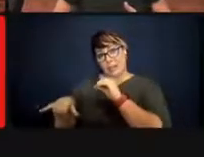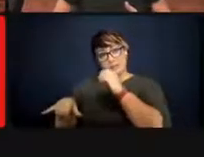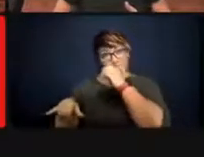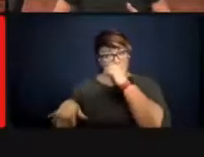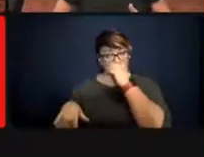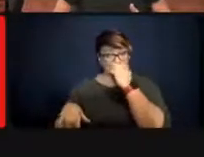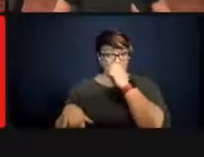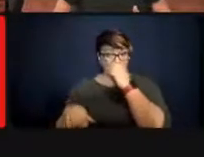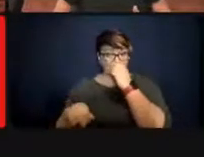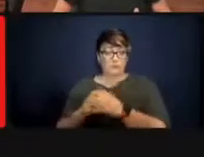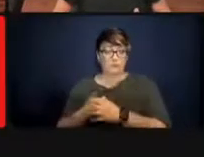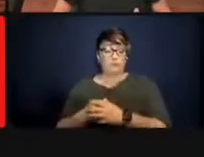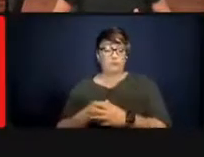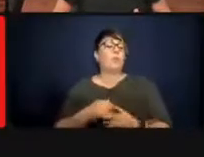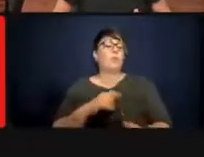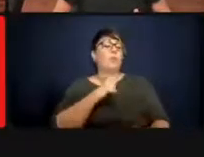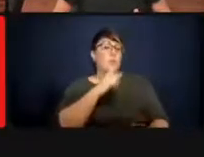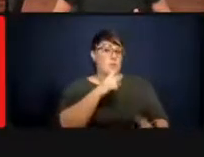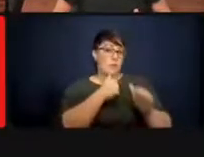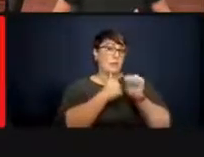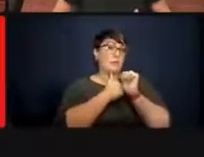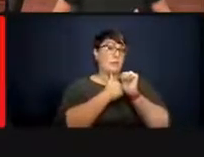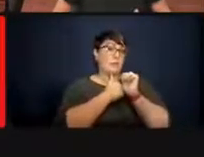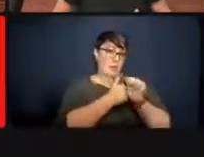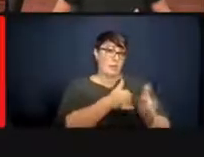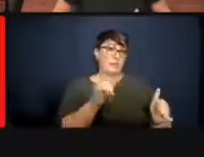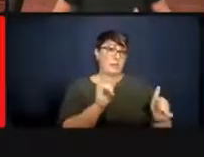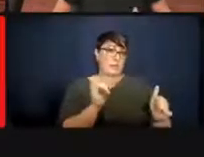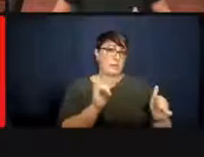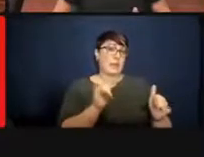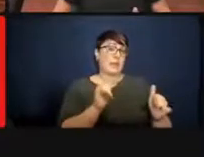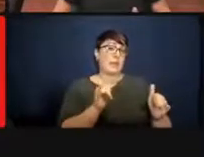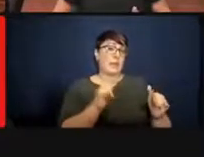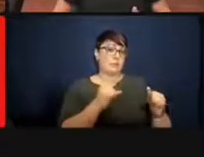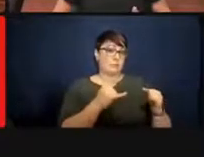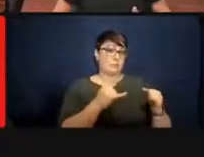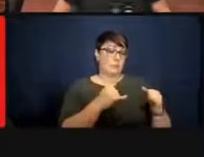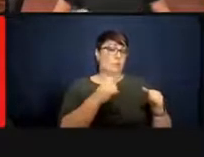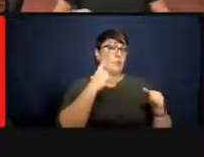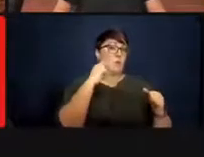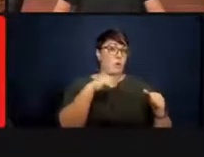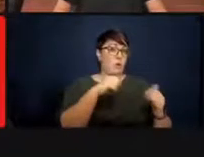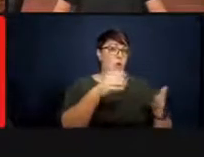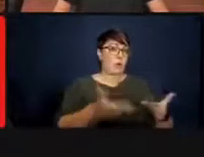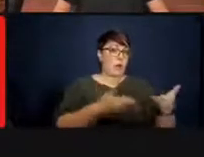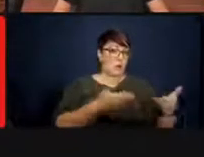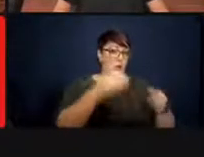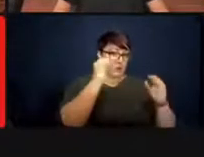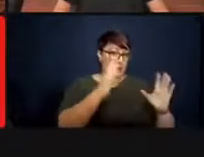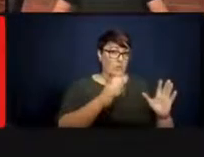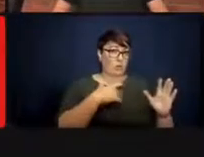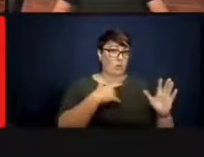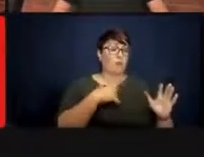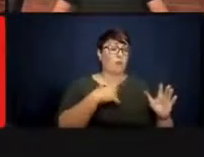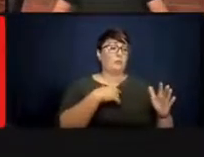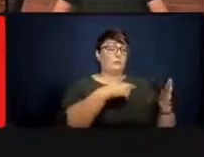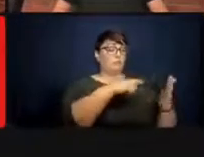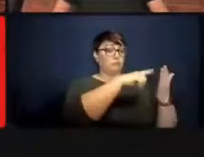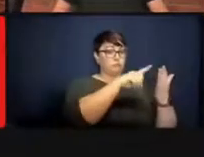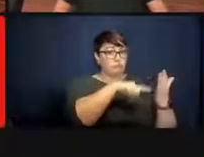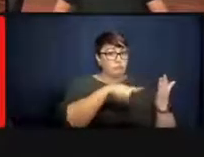katika uajiri wetu? Tunafuata mwongozo ule ule tu ambao tunafuata katika